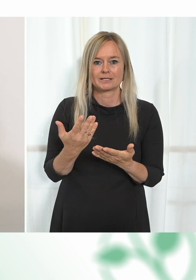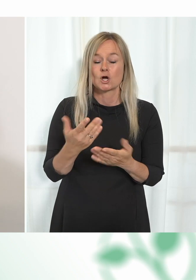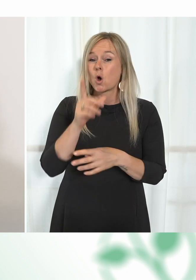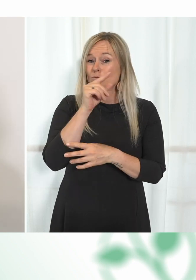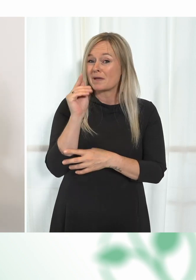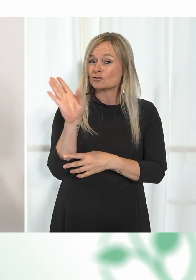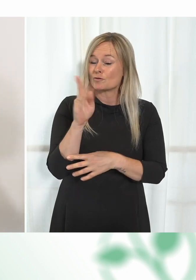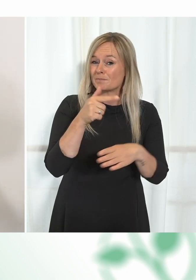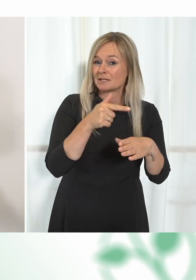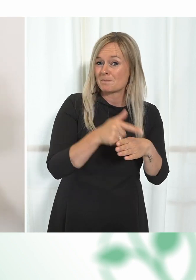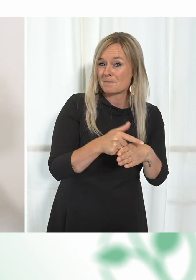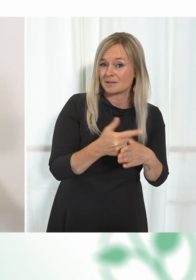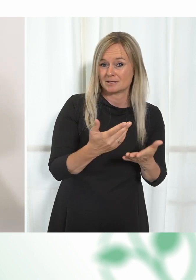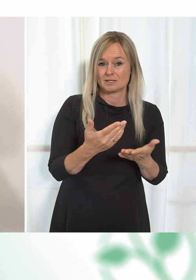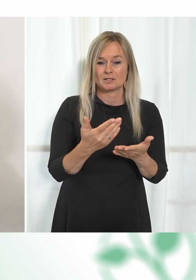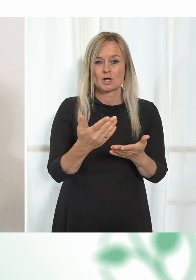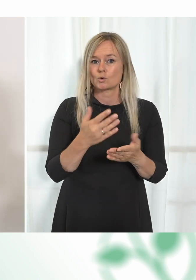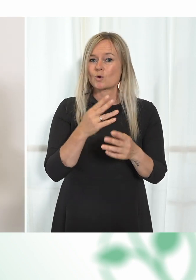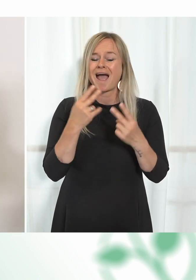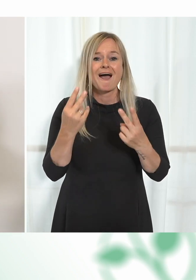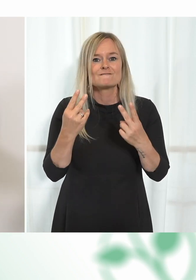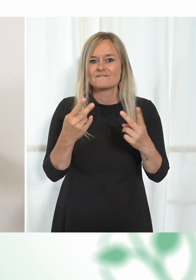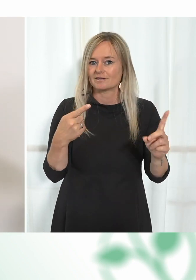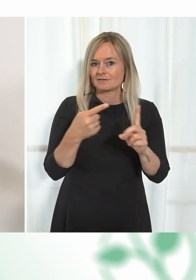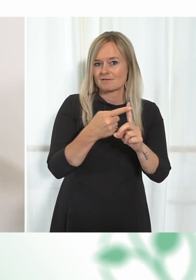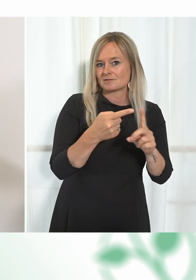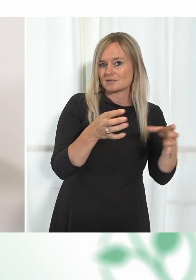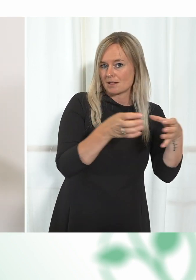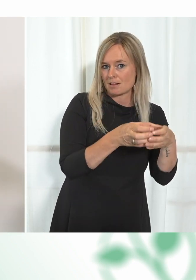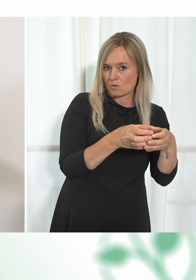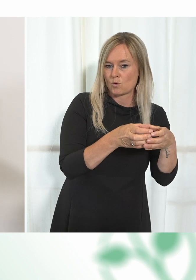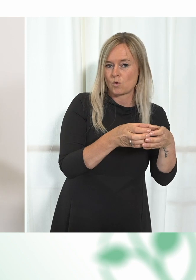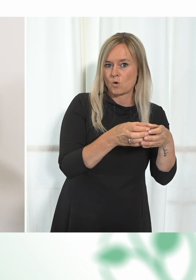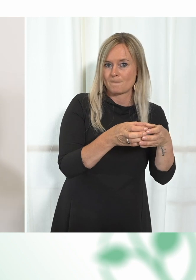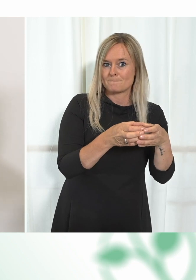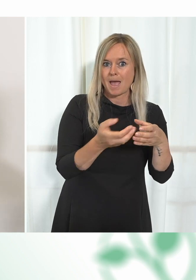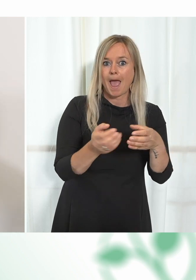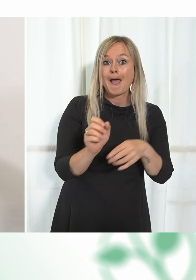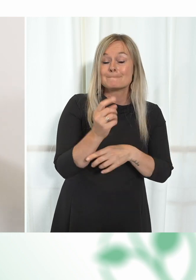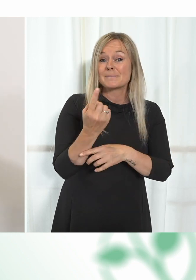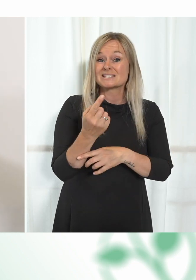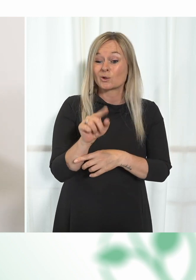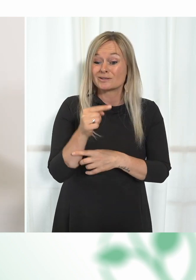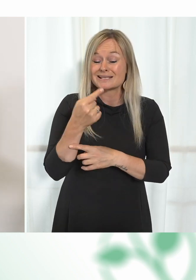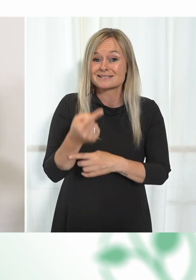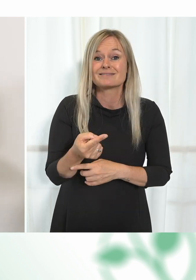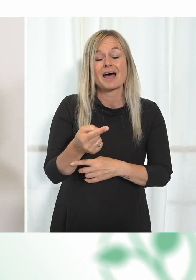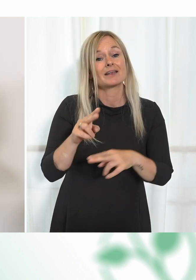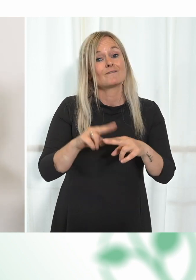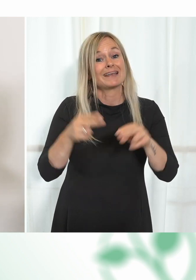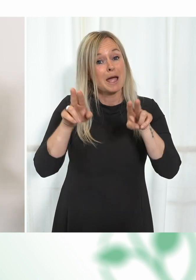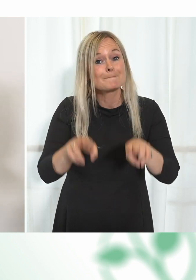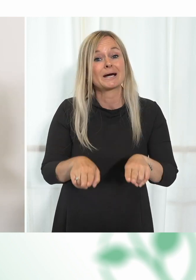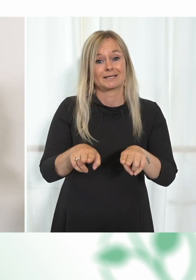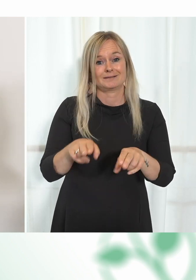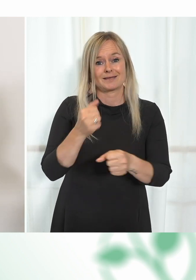Beeinträchtigung sind eine ganz wichtige Zielgruppe, insbesondere dann, wenn sie am richtigen Platz, am richtigen Arbeitsplatz eingesetzt